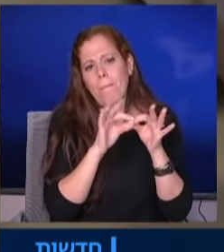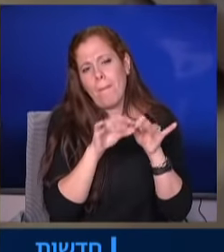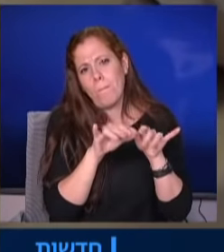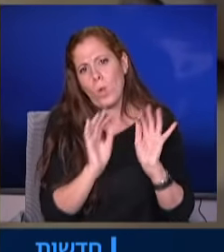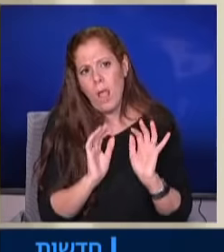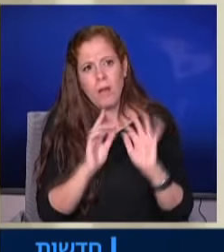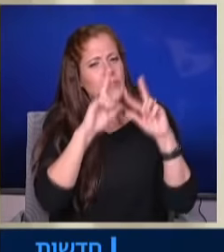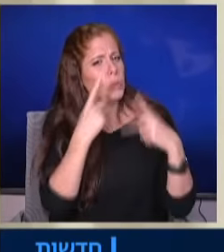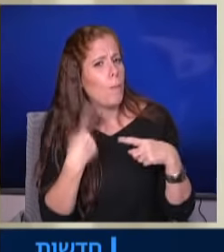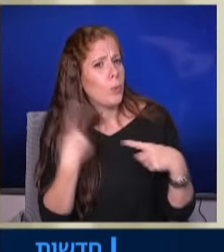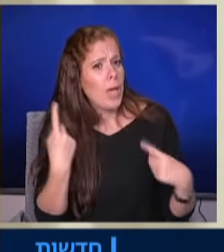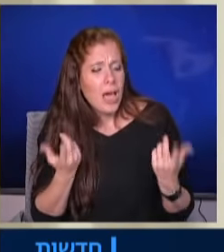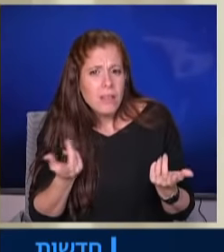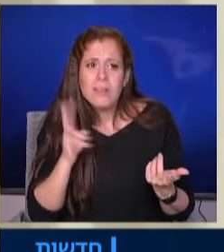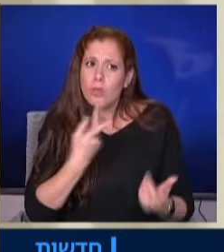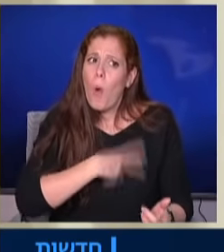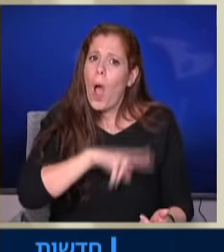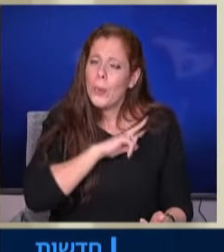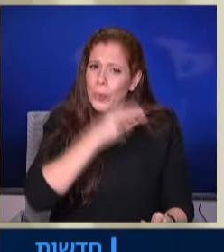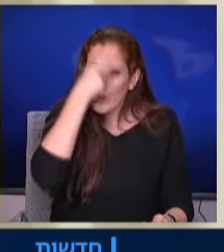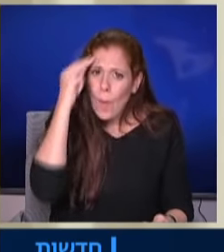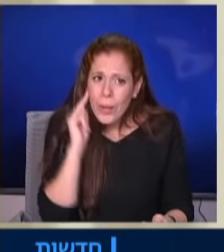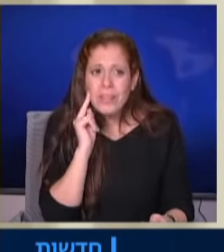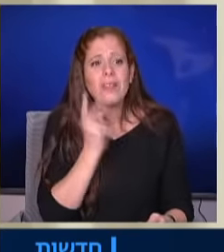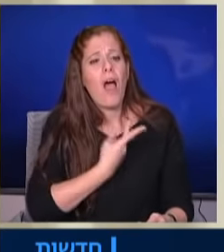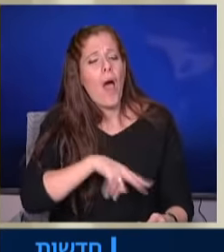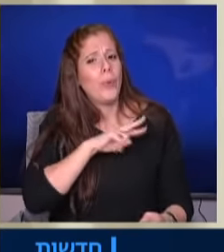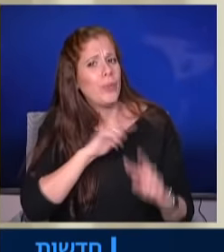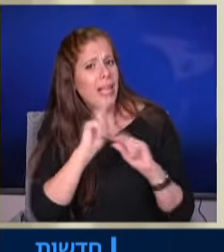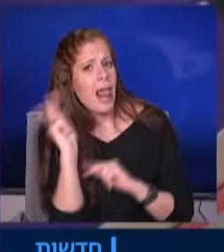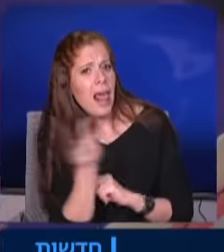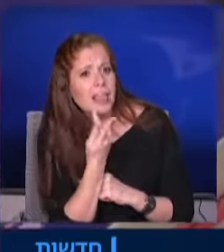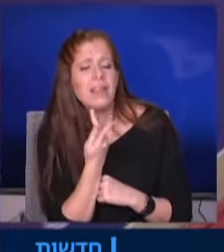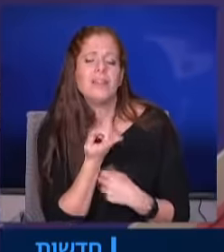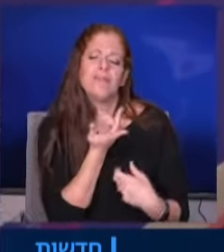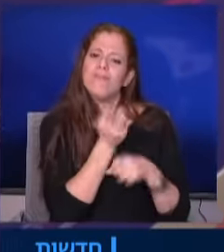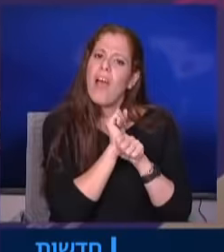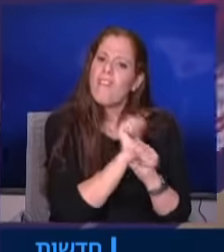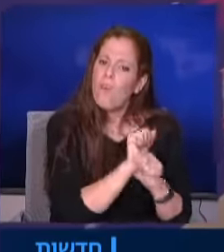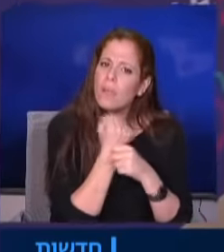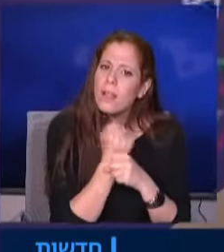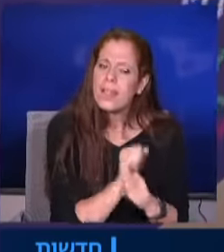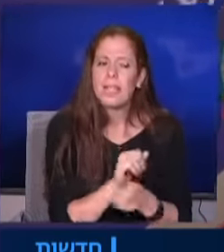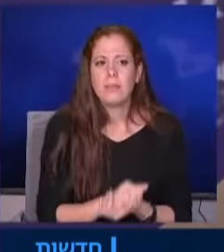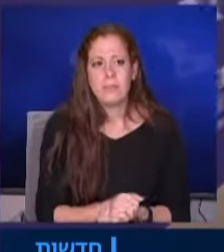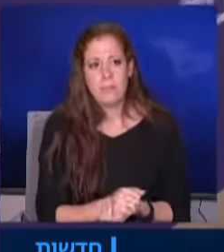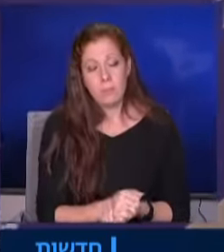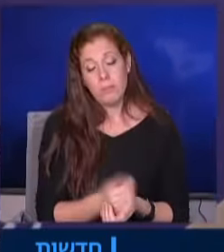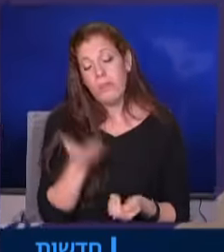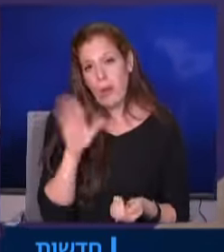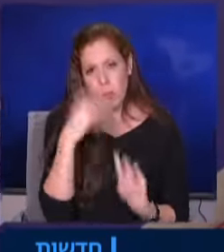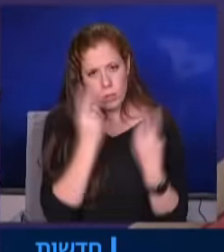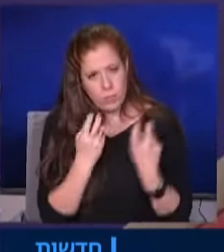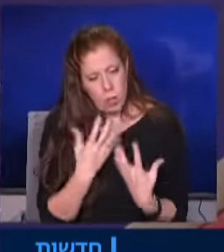מאוד מדויקת. יש פה אחריות הורית, אחריות קהילתית, ערבות הדדית. וכך, על אף ניסיון עשיר, שוב